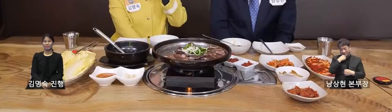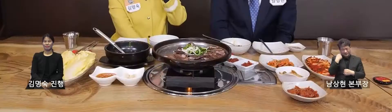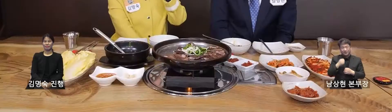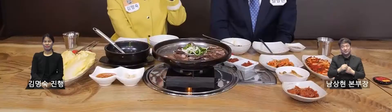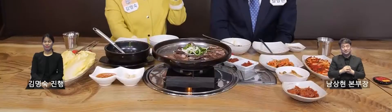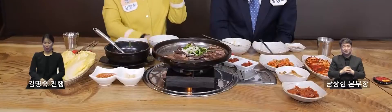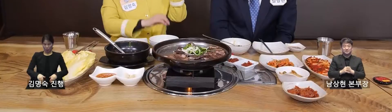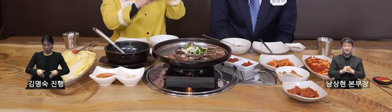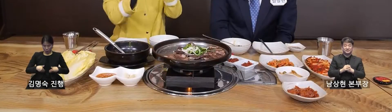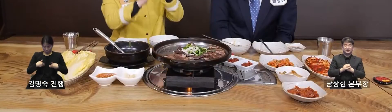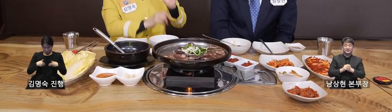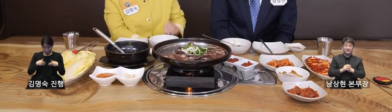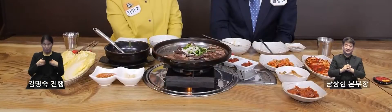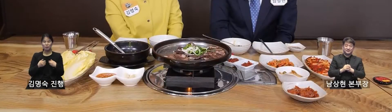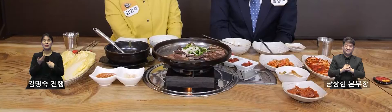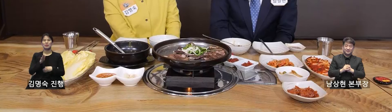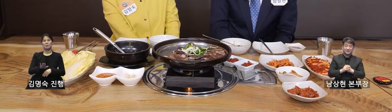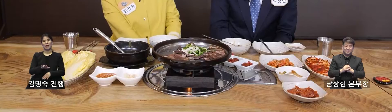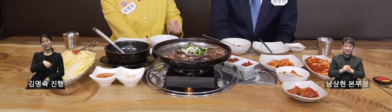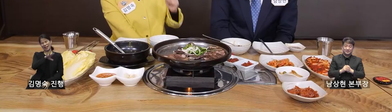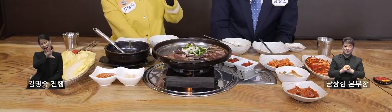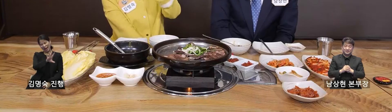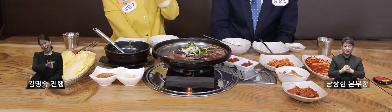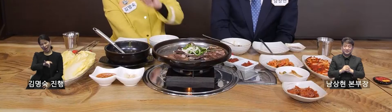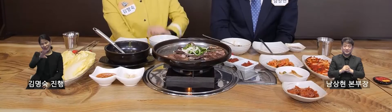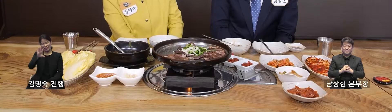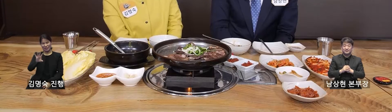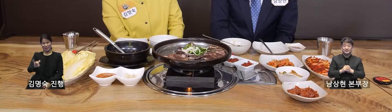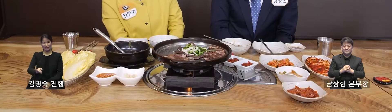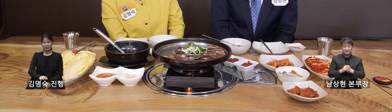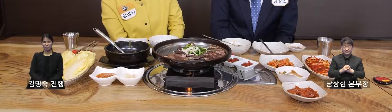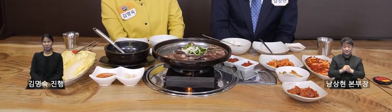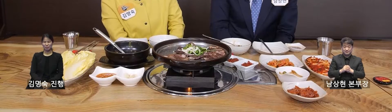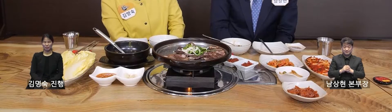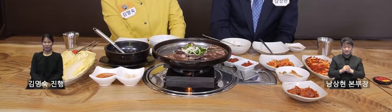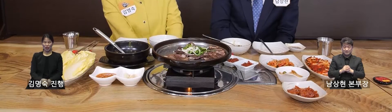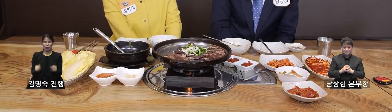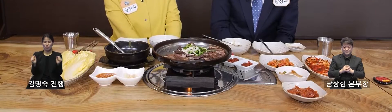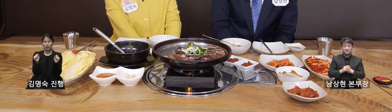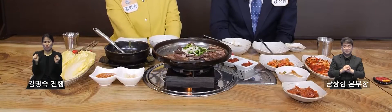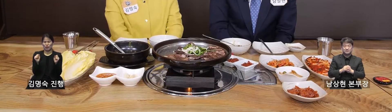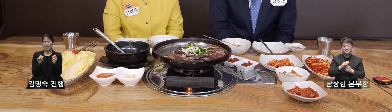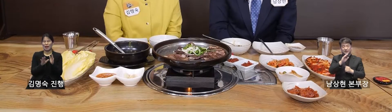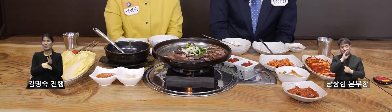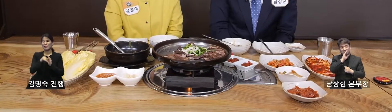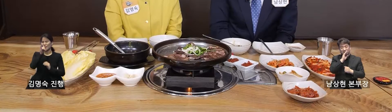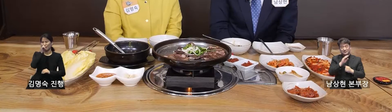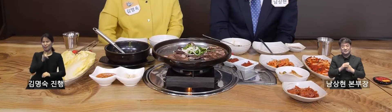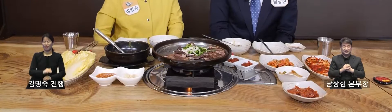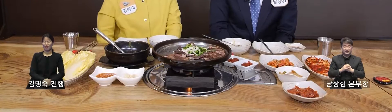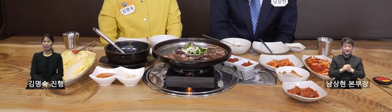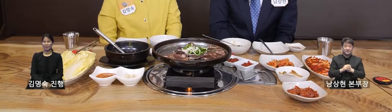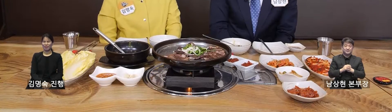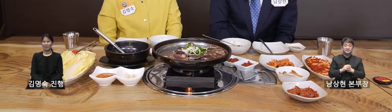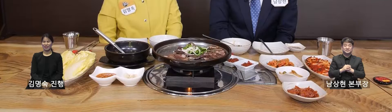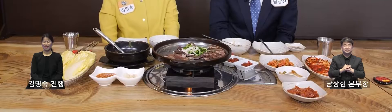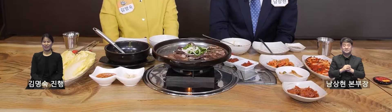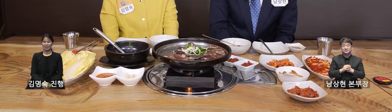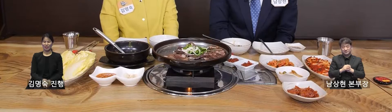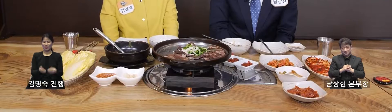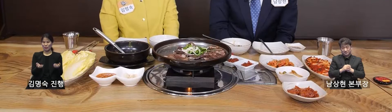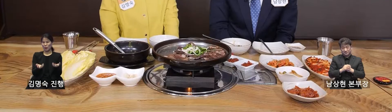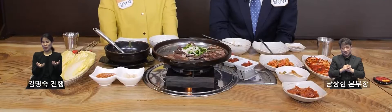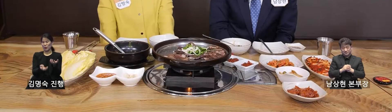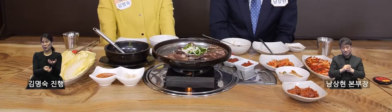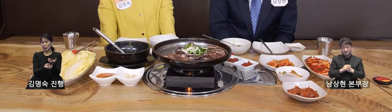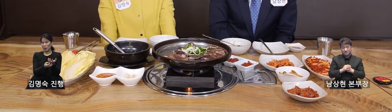네, 봄인데도 가끔 가다가 유해 그 시샘할 때가 있어요. 그렇죠. 따뜻함을. 네네. 네, 그러면은